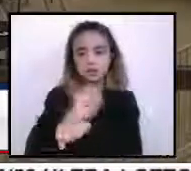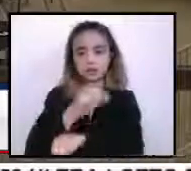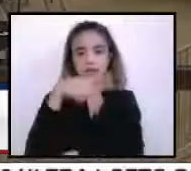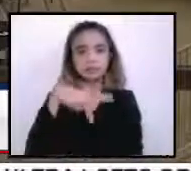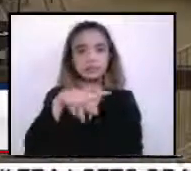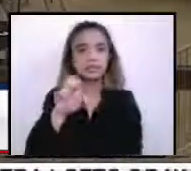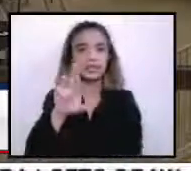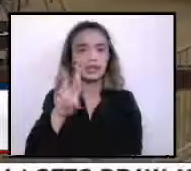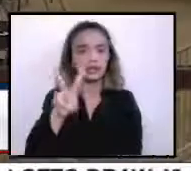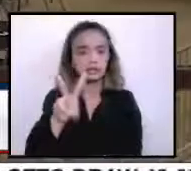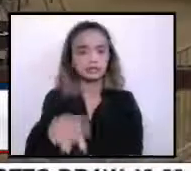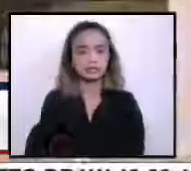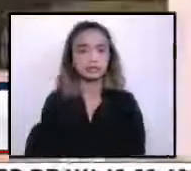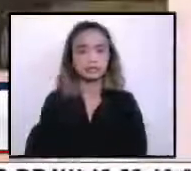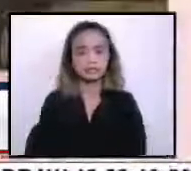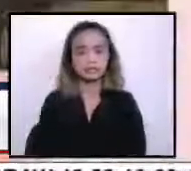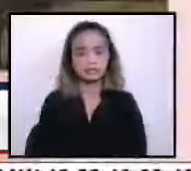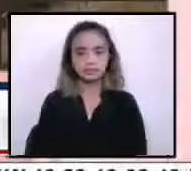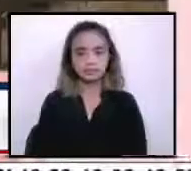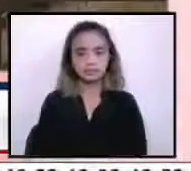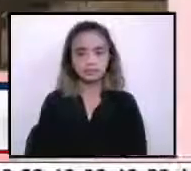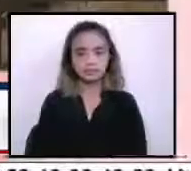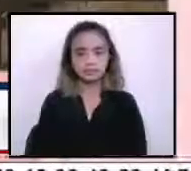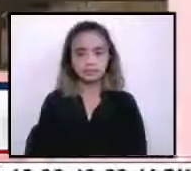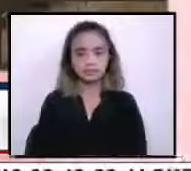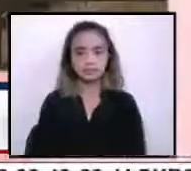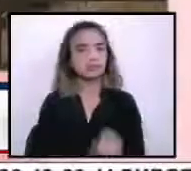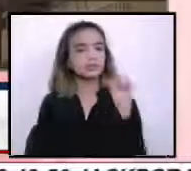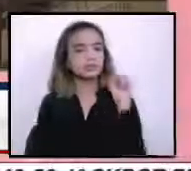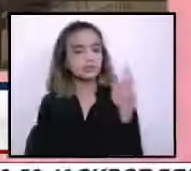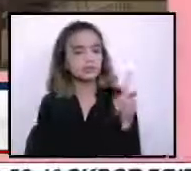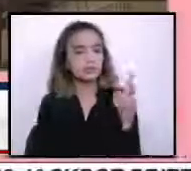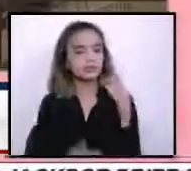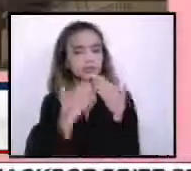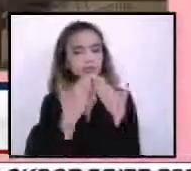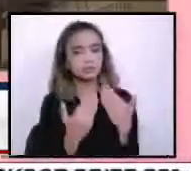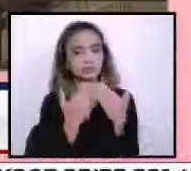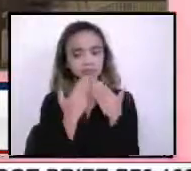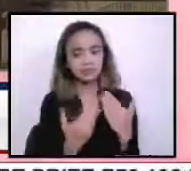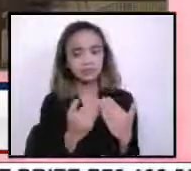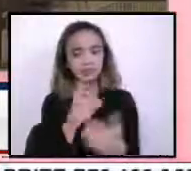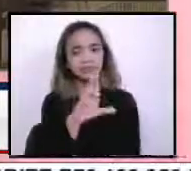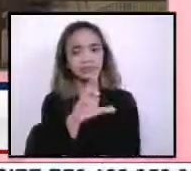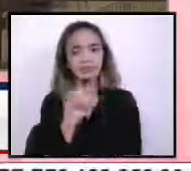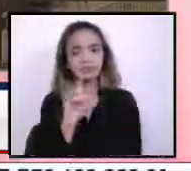Aljo. Okay, maraming salamat, Rod Lagusad.